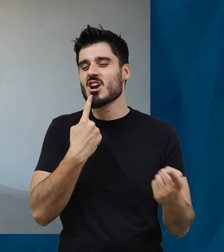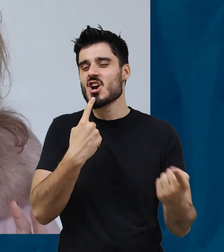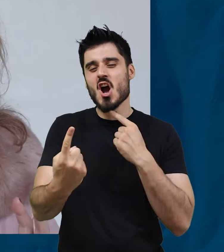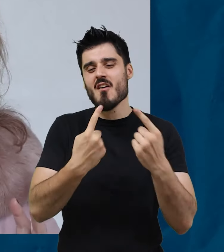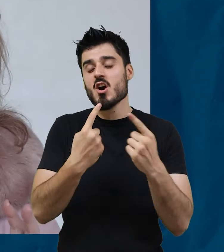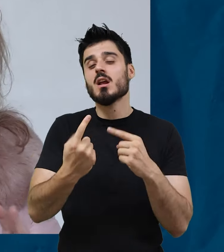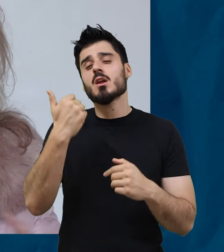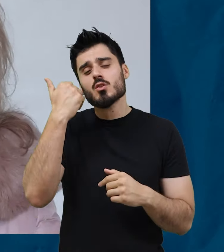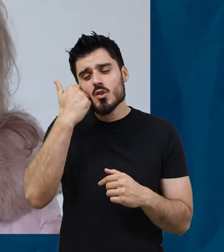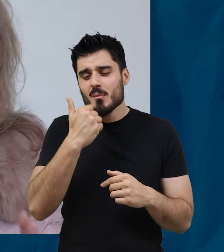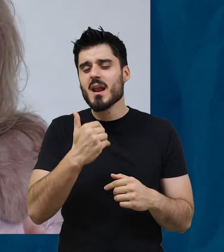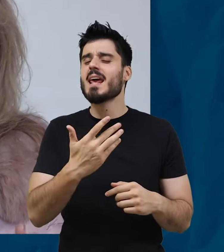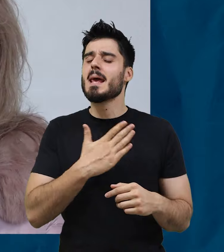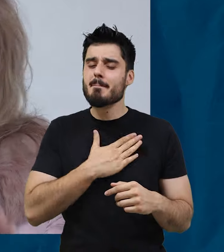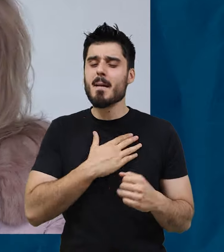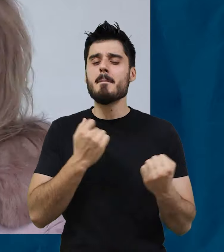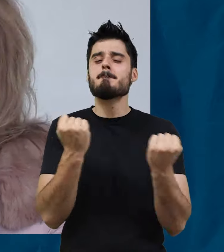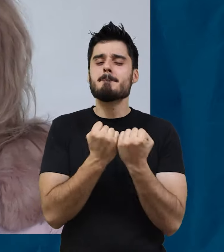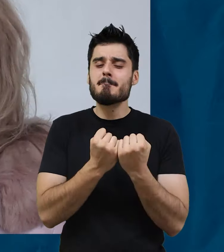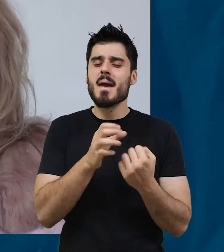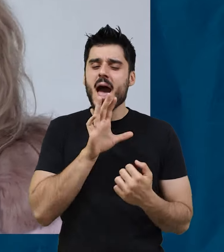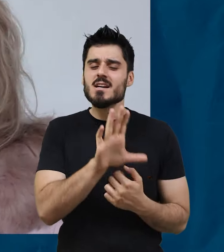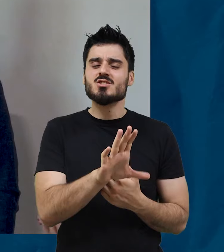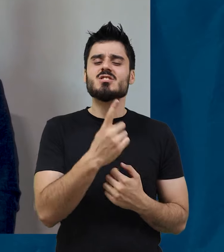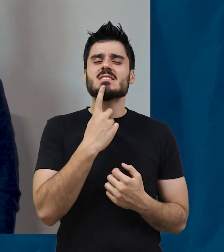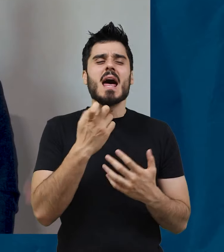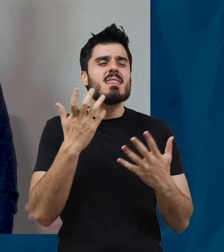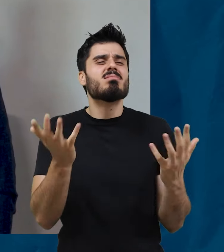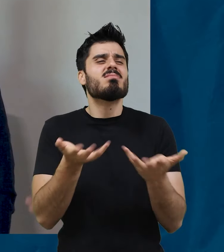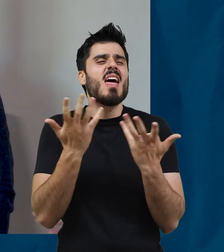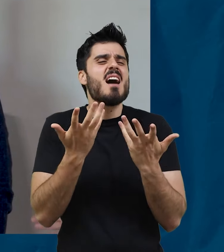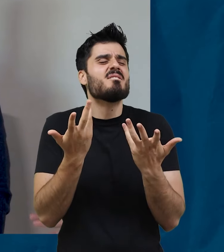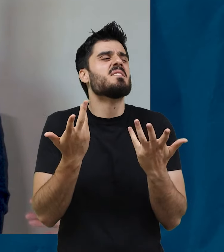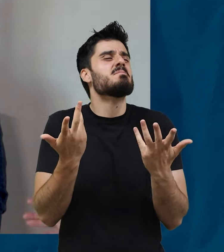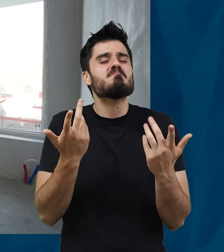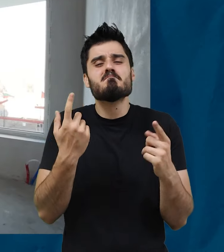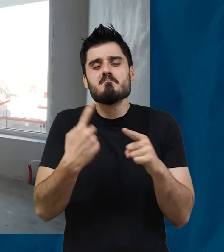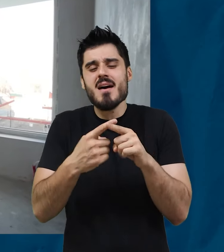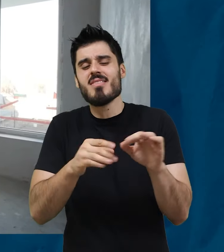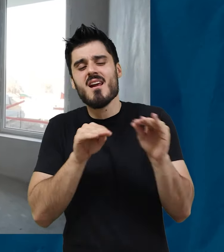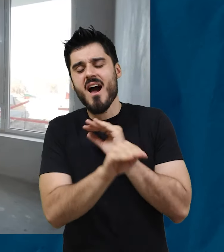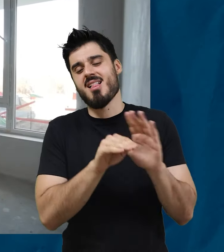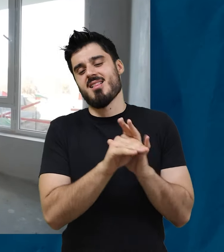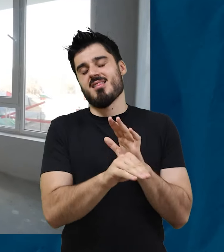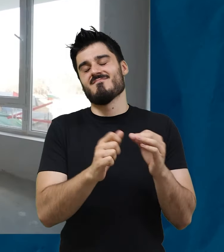хубаво да имаме място, където да имаме за някакви непотребни вежди.